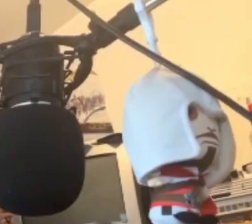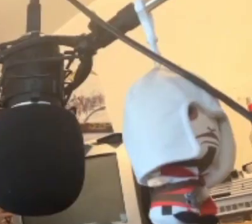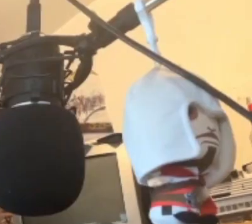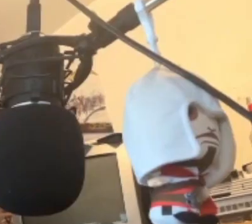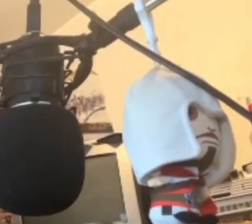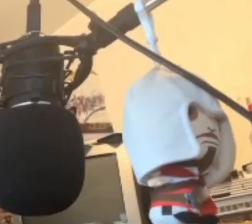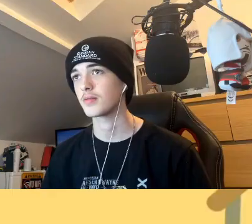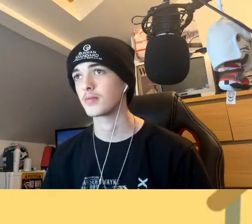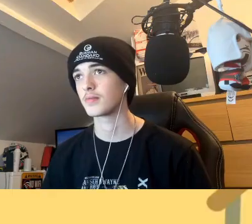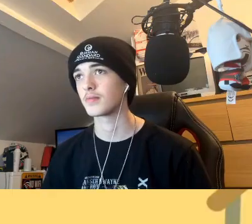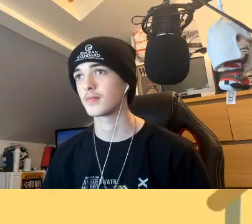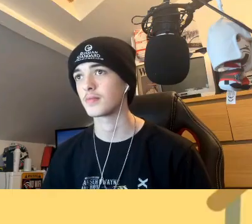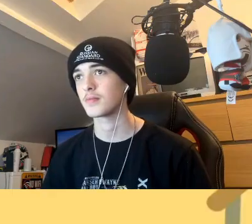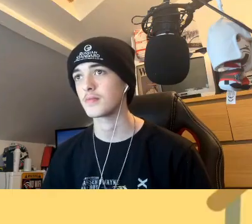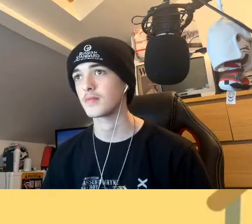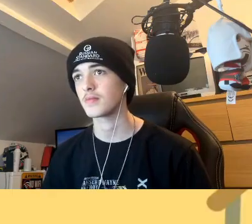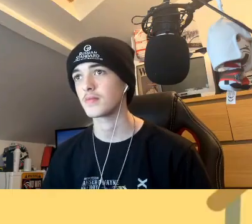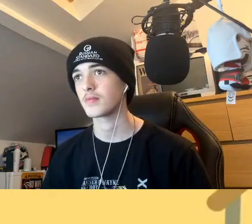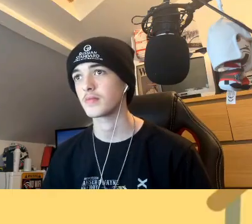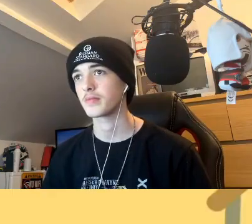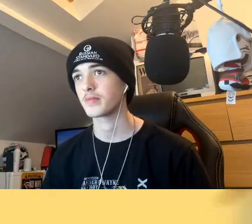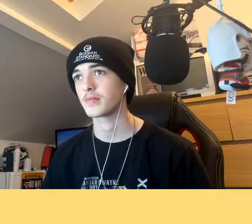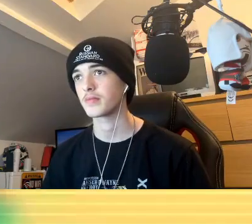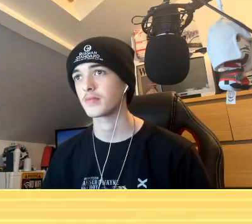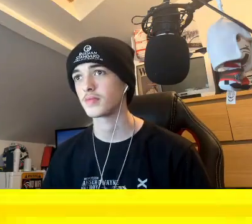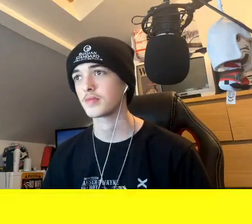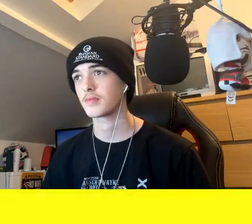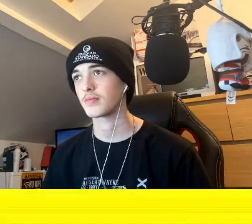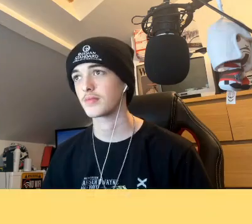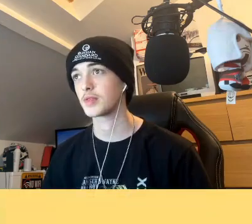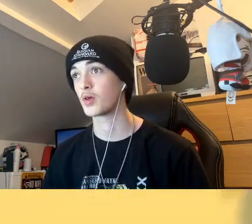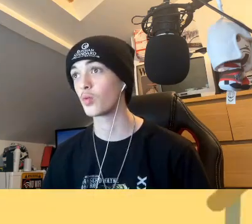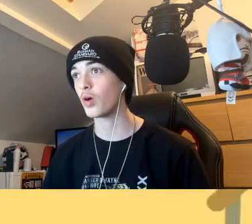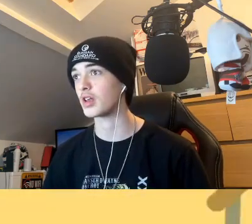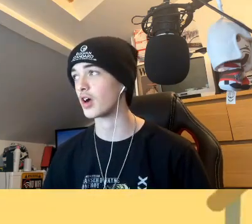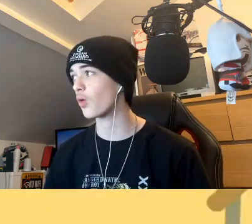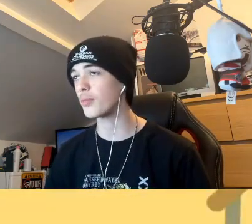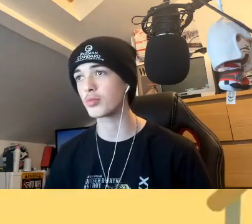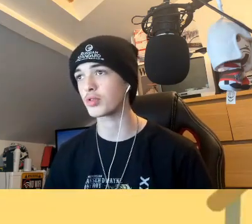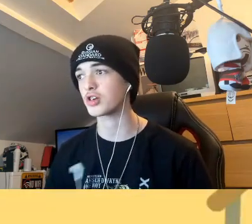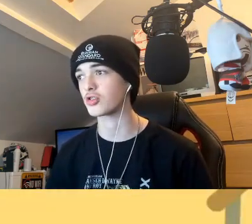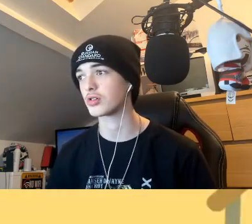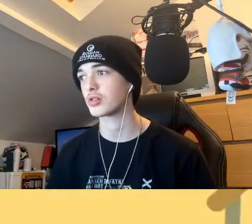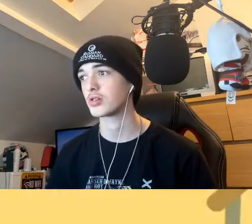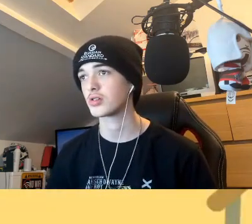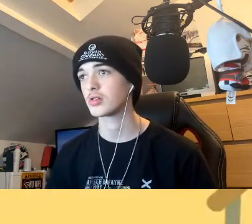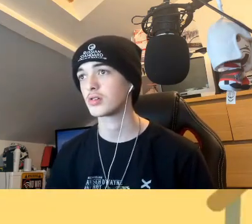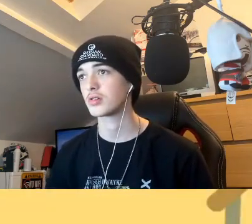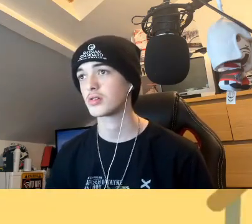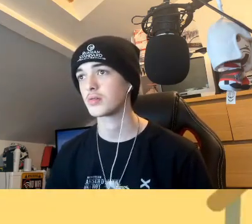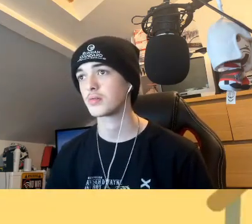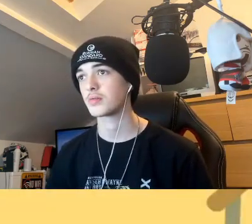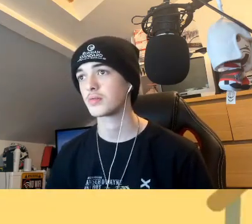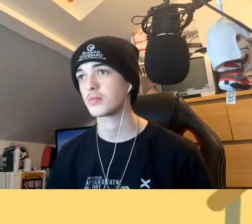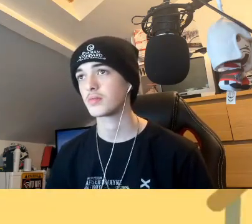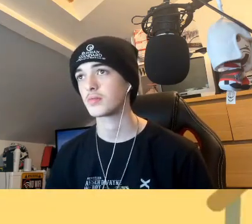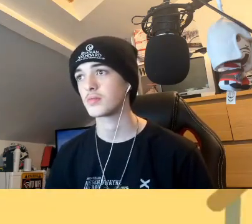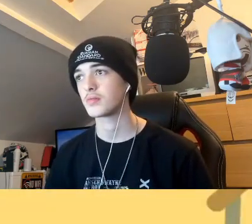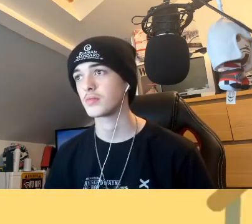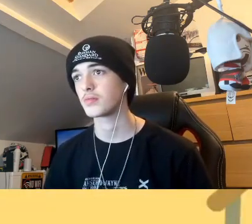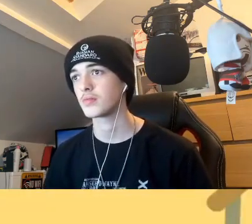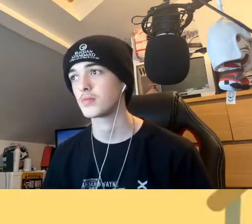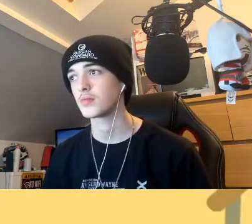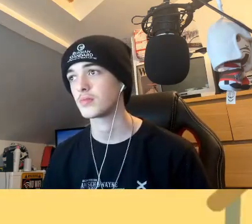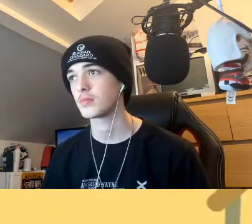la cuquette le montage c'est écrit pour george